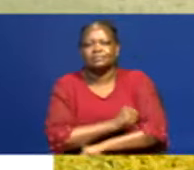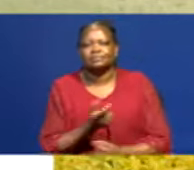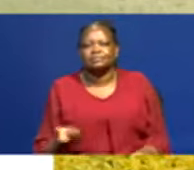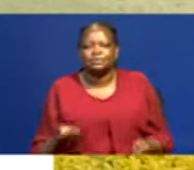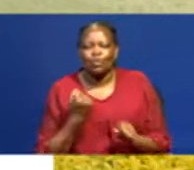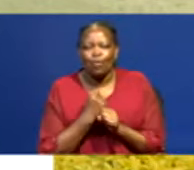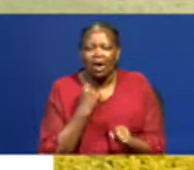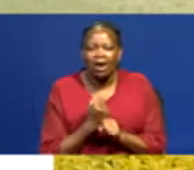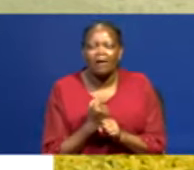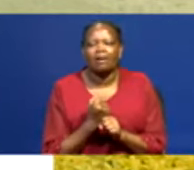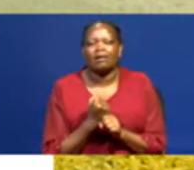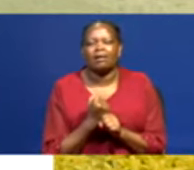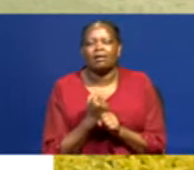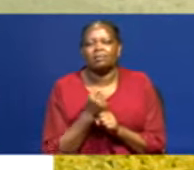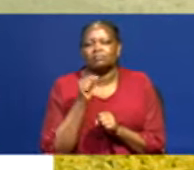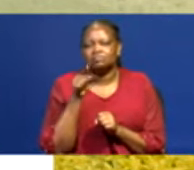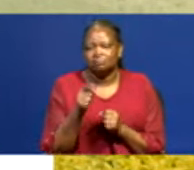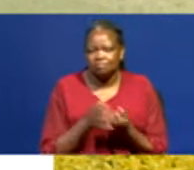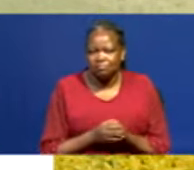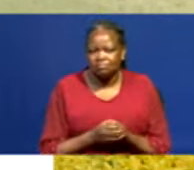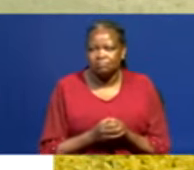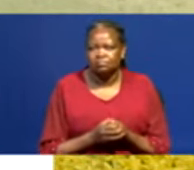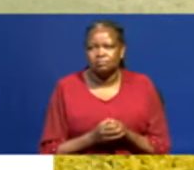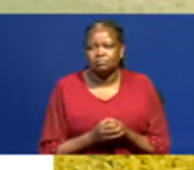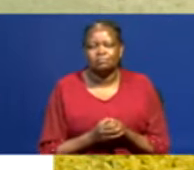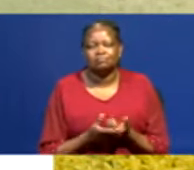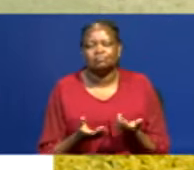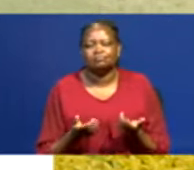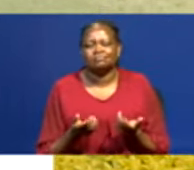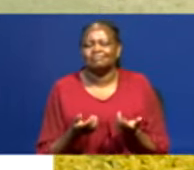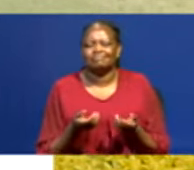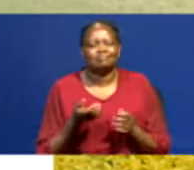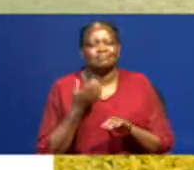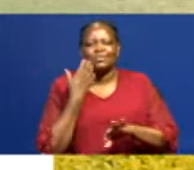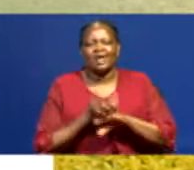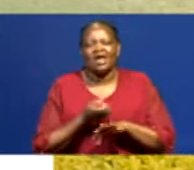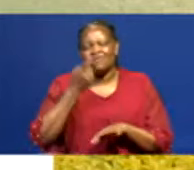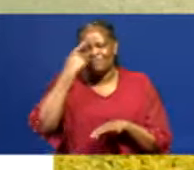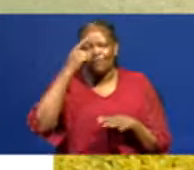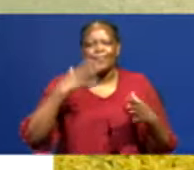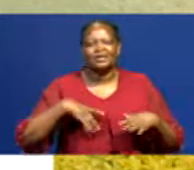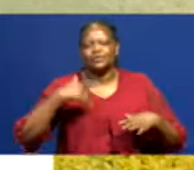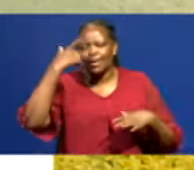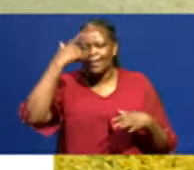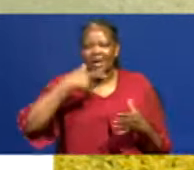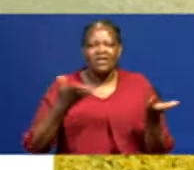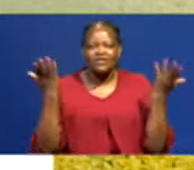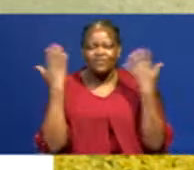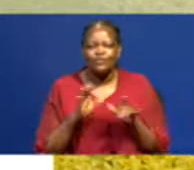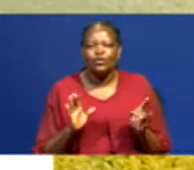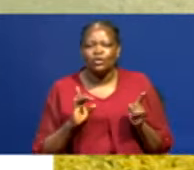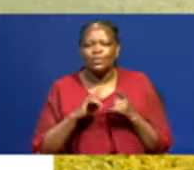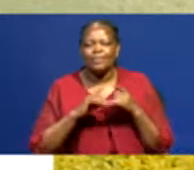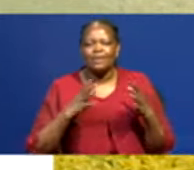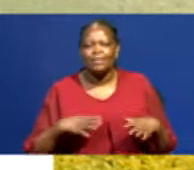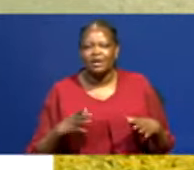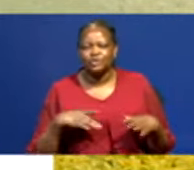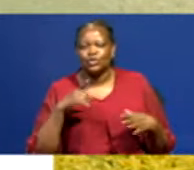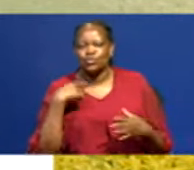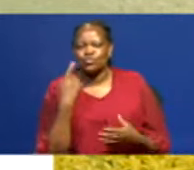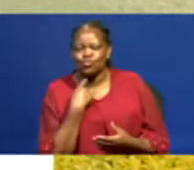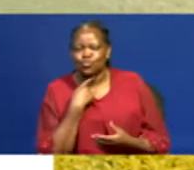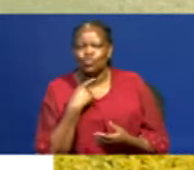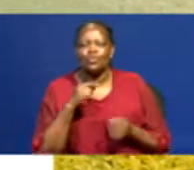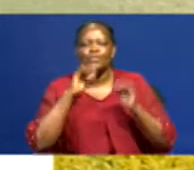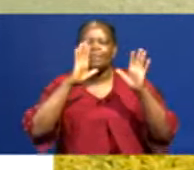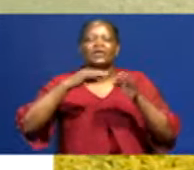academic work paper wise is indispensable for a totally blind person of my caliber to be somebody of substance in